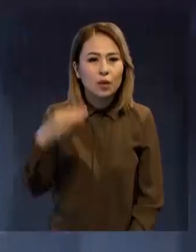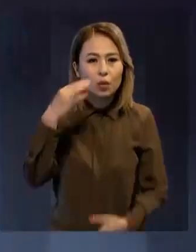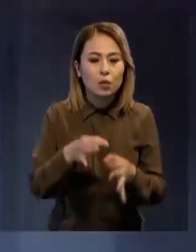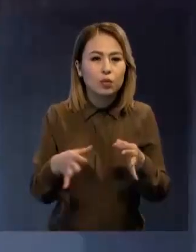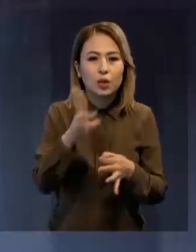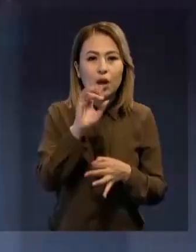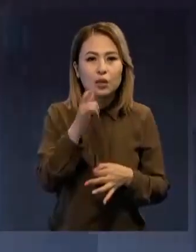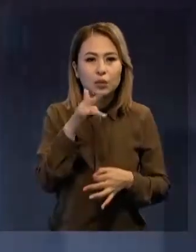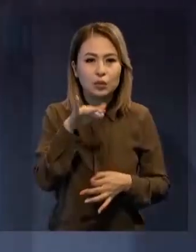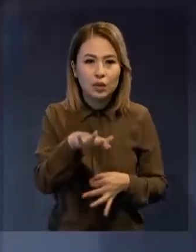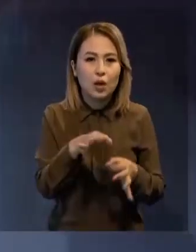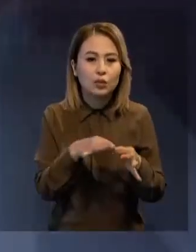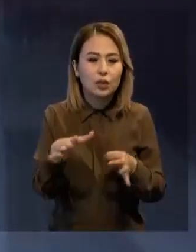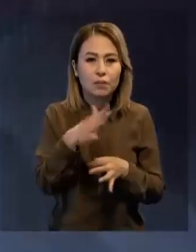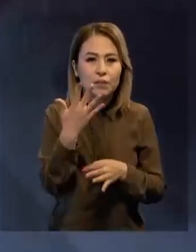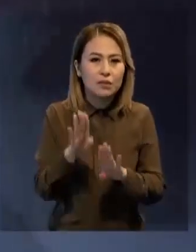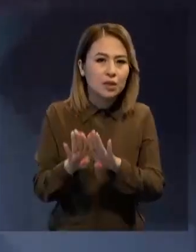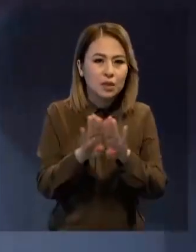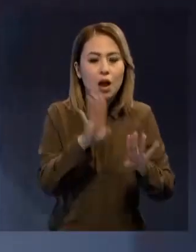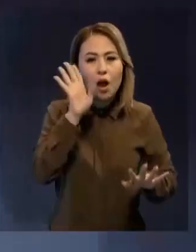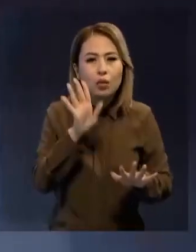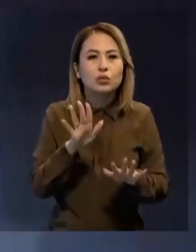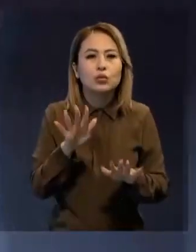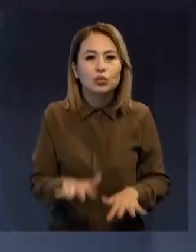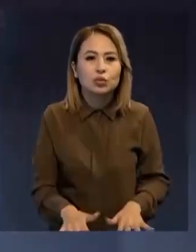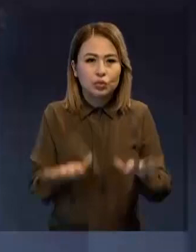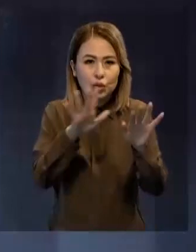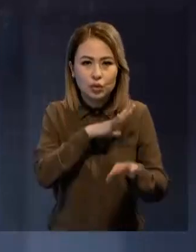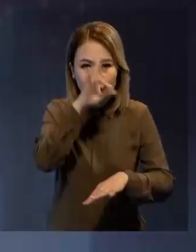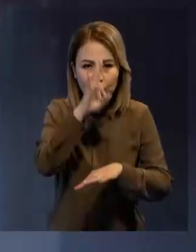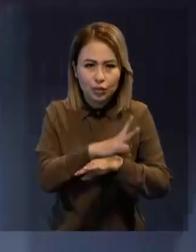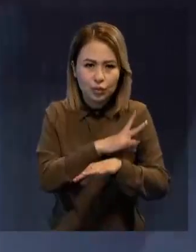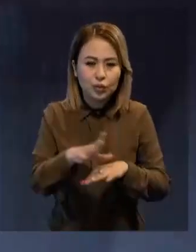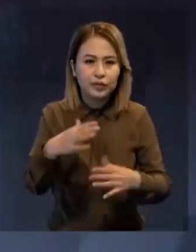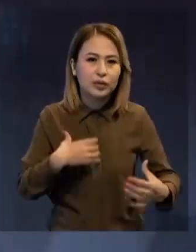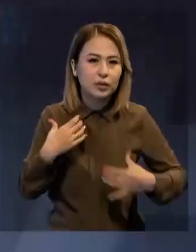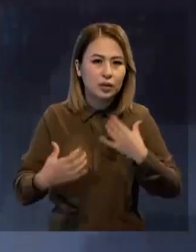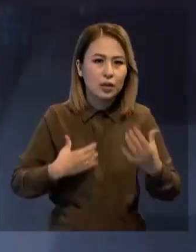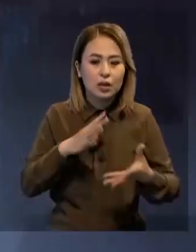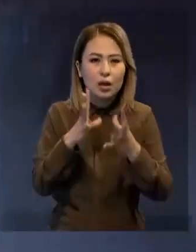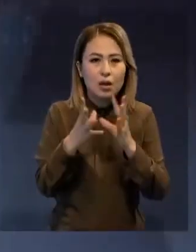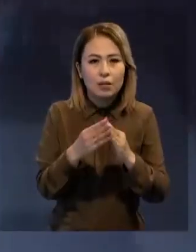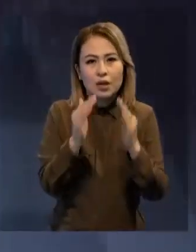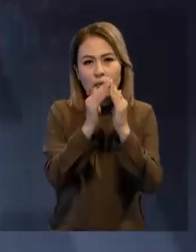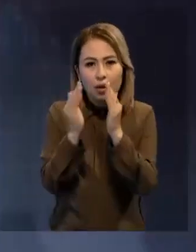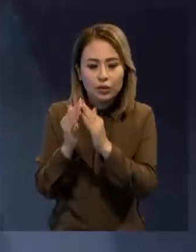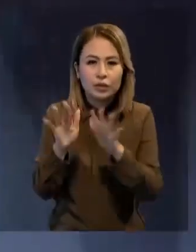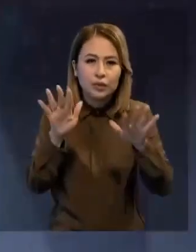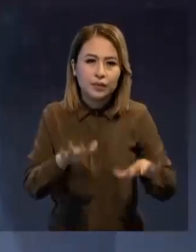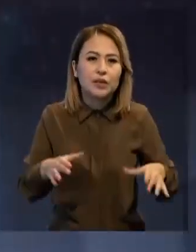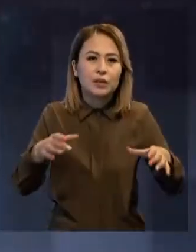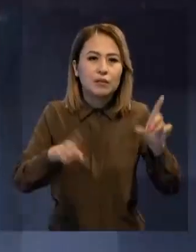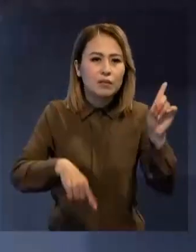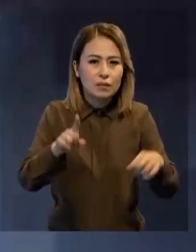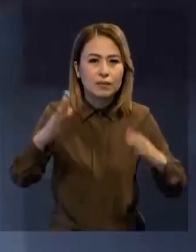Түркістан облысы Қазығұрт ауданында 5 бірдей ауыл су астында қалды. Түні бойы әбігерге түскен тұрғындардың мал мүлкі мен қора жайлары тіпті